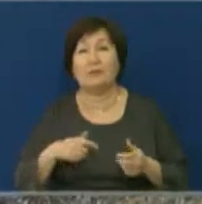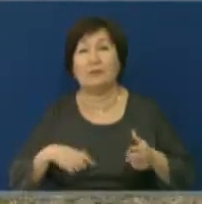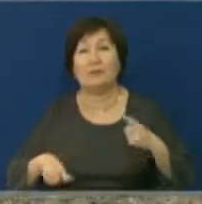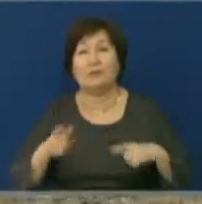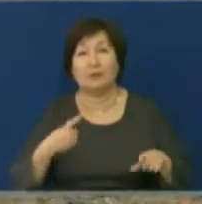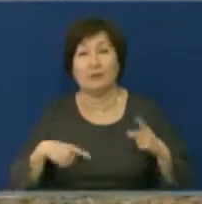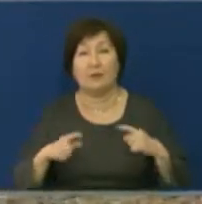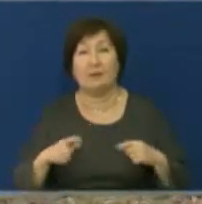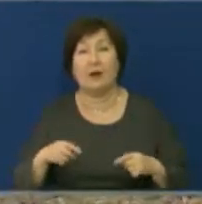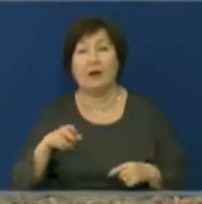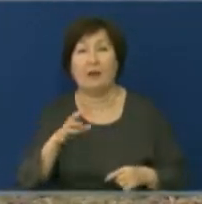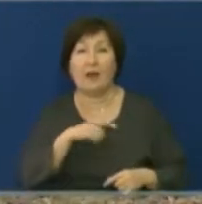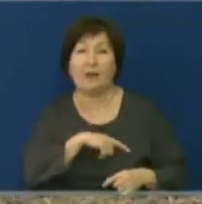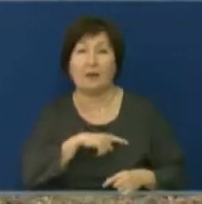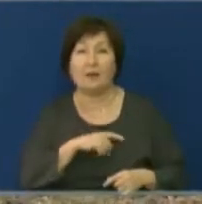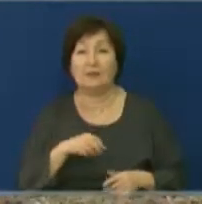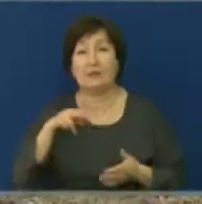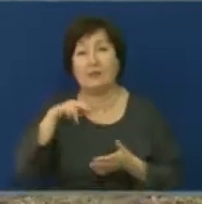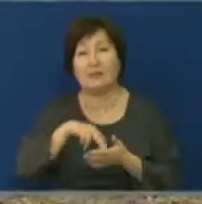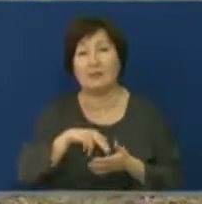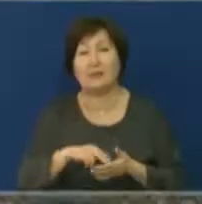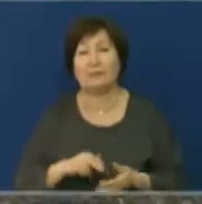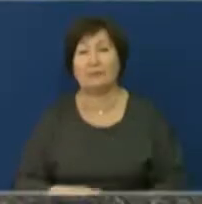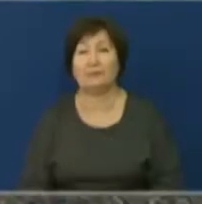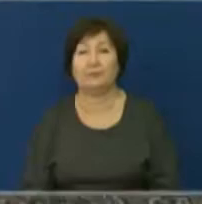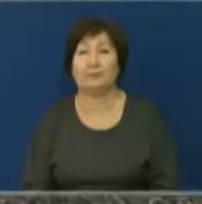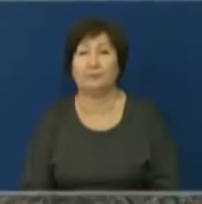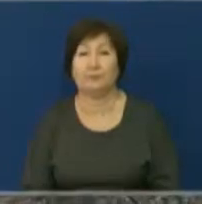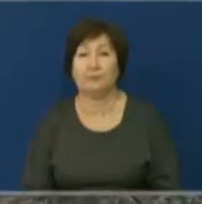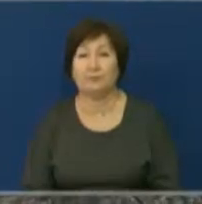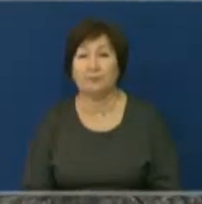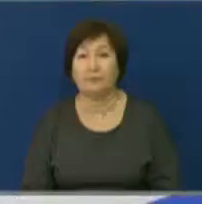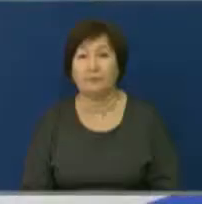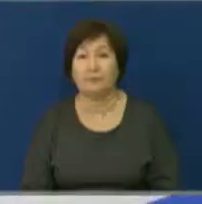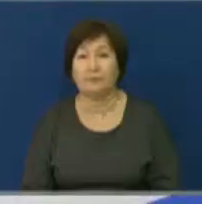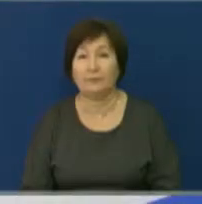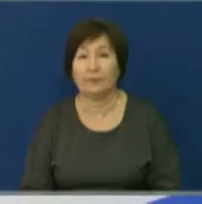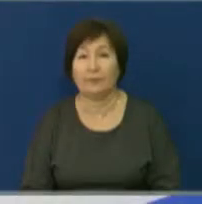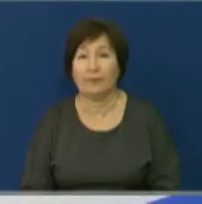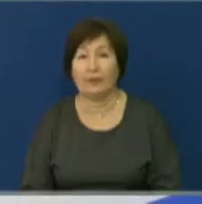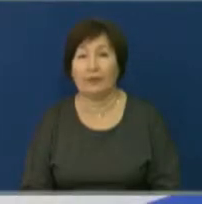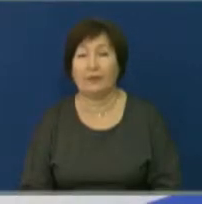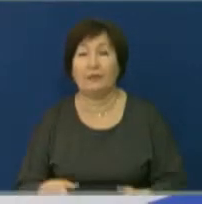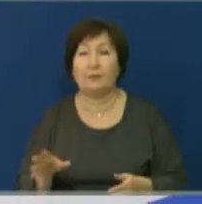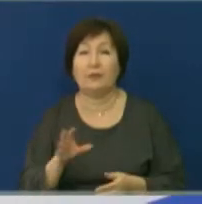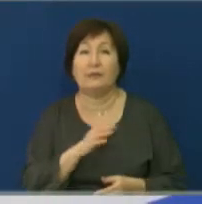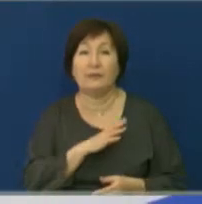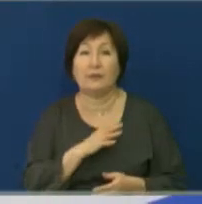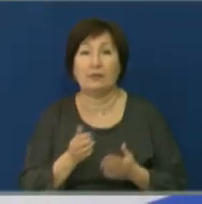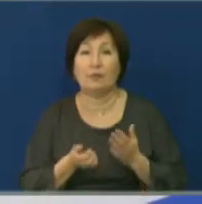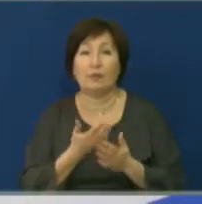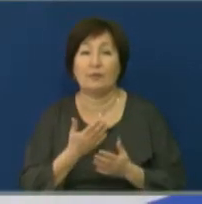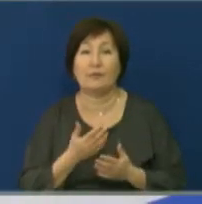ценности. Талшын Шакыртхан, Бердібек Карымбай, Ержан Макзумов, телеканал «Семей». Это были все новости к